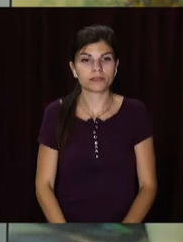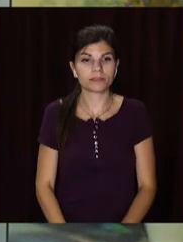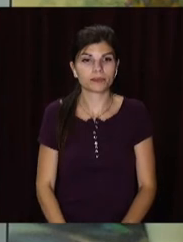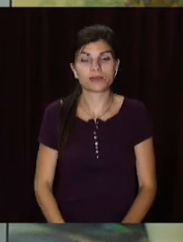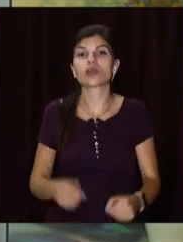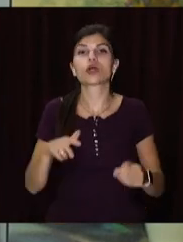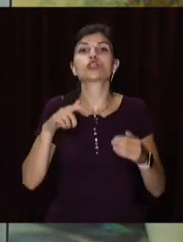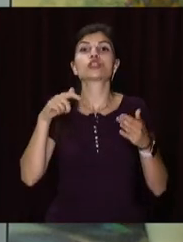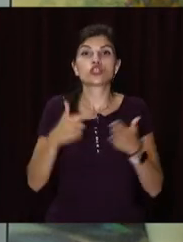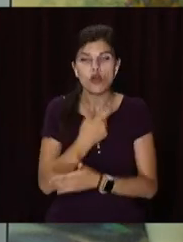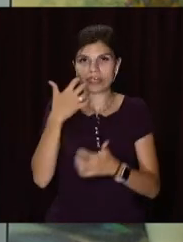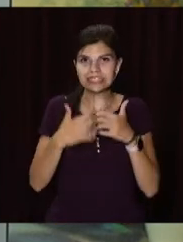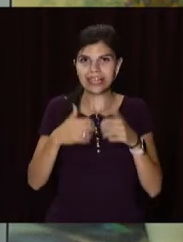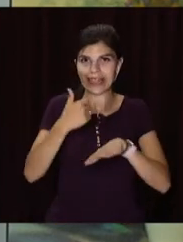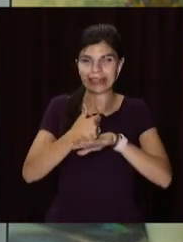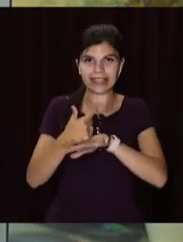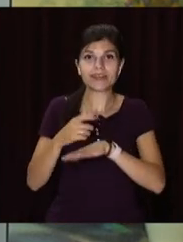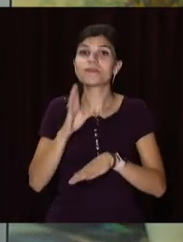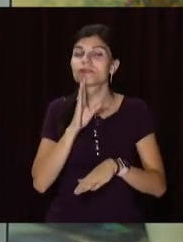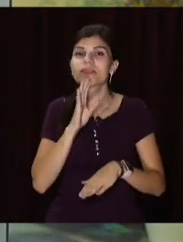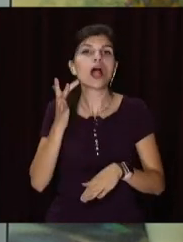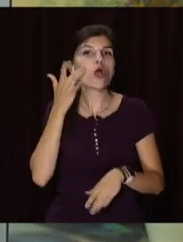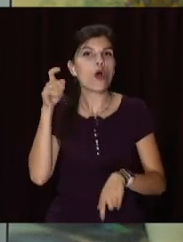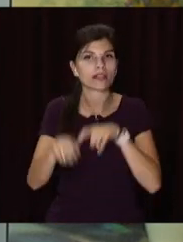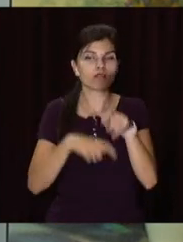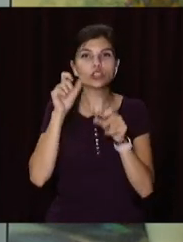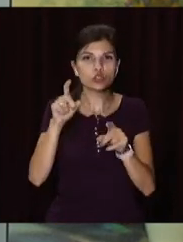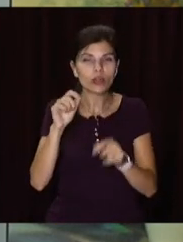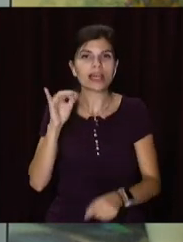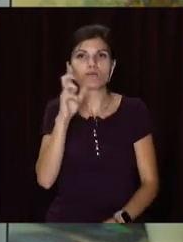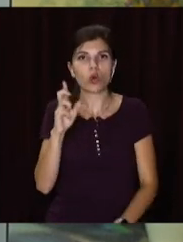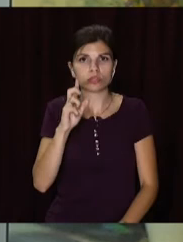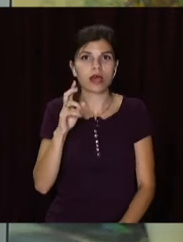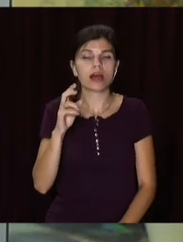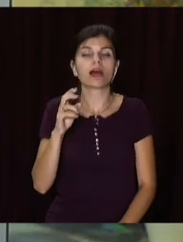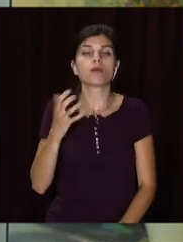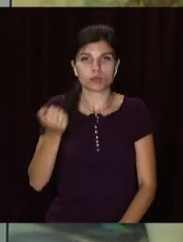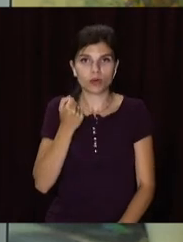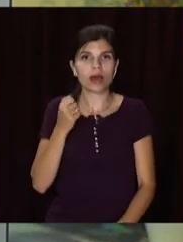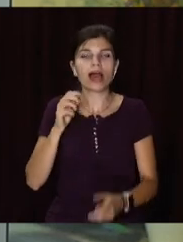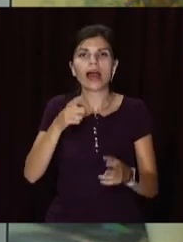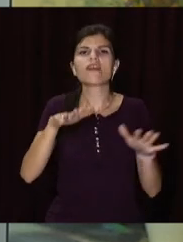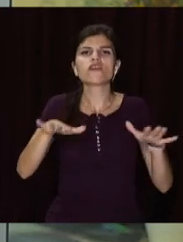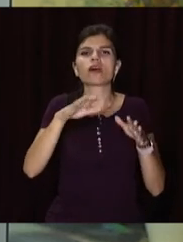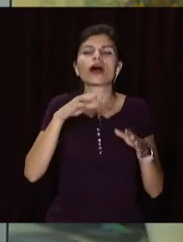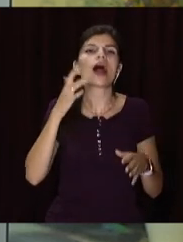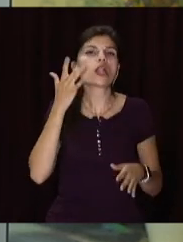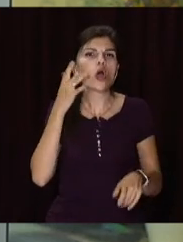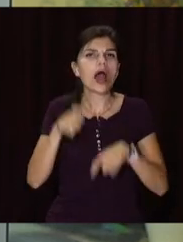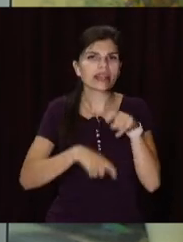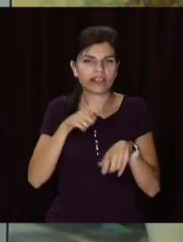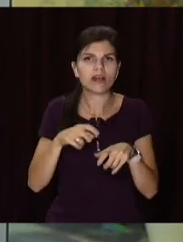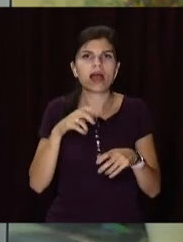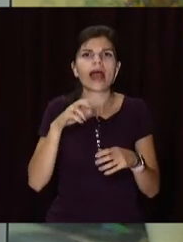Знову серед лідерів. Дніпровські легкоатлетки завоювали золото та бронзу на 5-му етапі Діамантової ліги з легкої